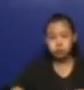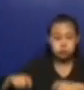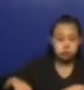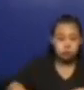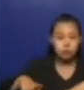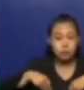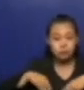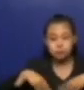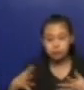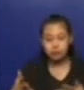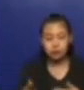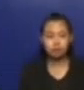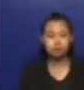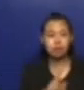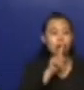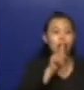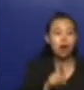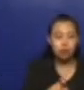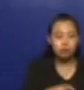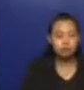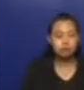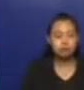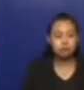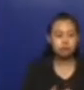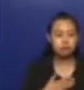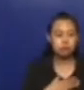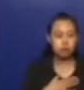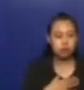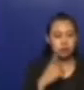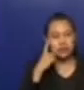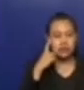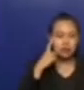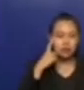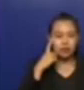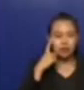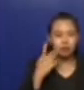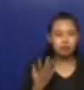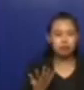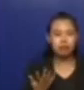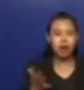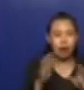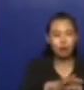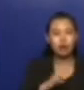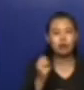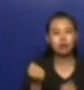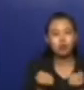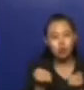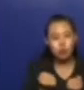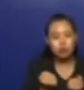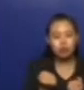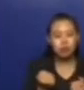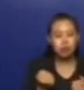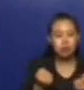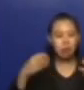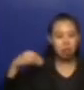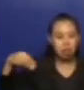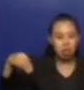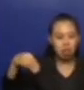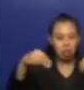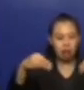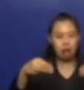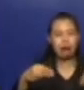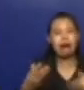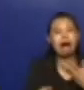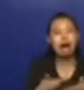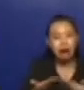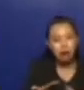งผมเข้าใจตอนแรกนึกว่าเป็นรถผู้พวงก็มันเพิ่งมาได้ยินนี่แหละครับ